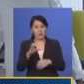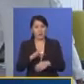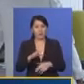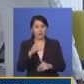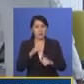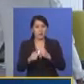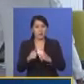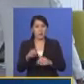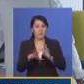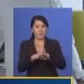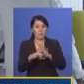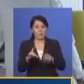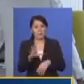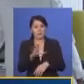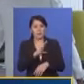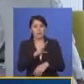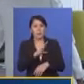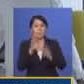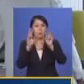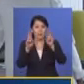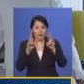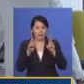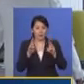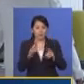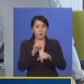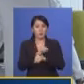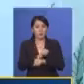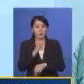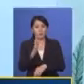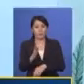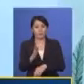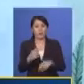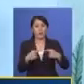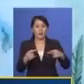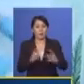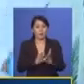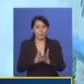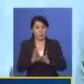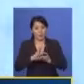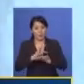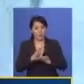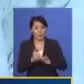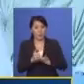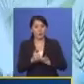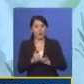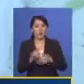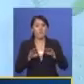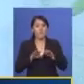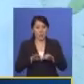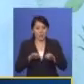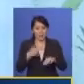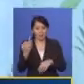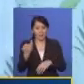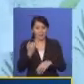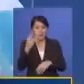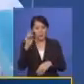әр топқа іріктеулер жүріп жатыр. Барлық санитарлық нормаларды сақтайтын боламыз. Түрлі бағытты қамтитын оқушылар сарайы биыл балаларды қызықтыратын